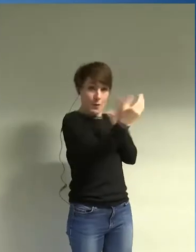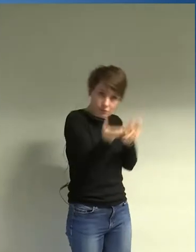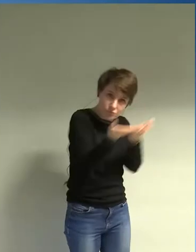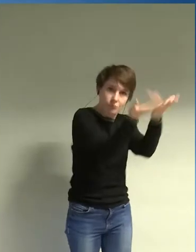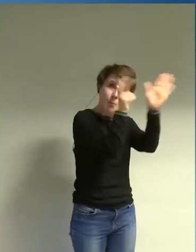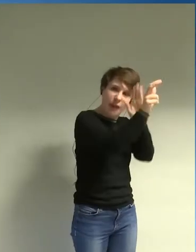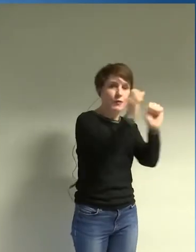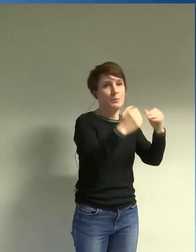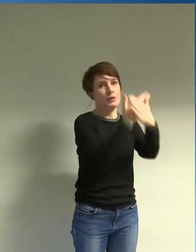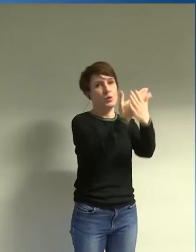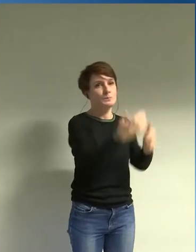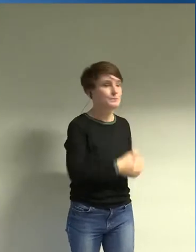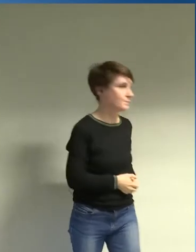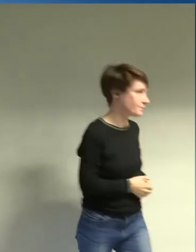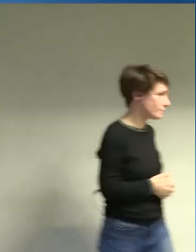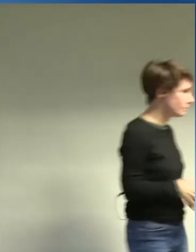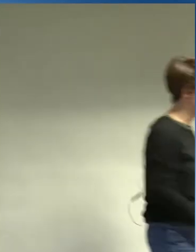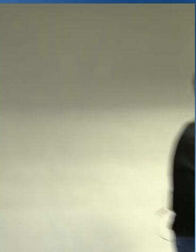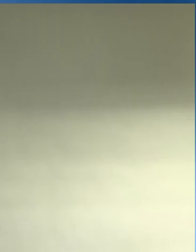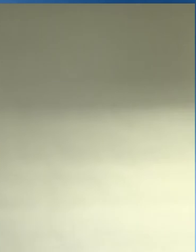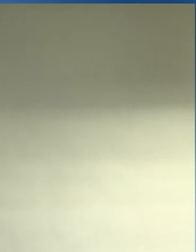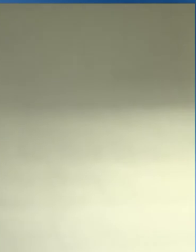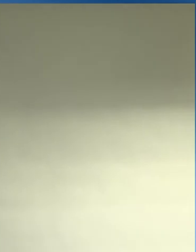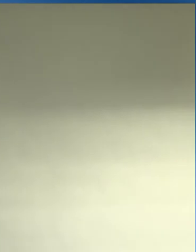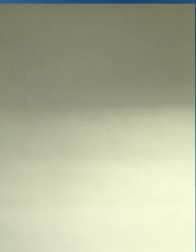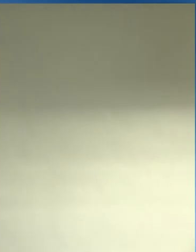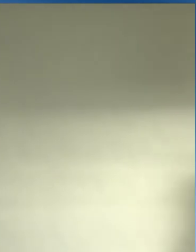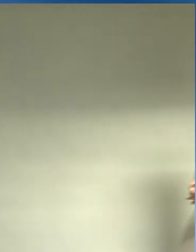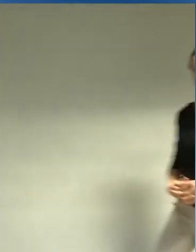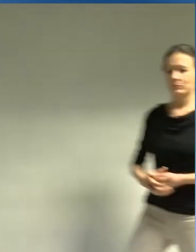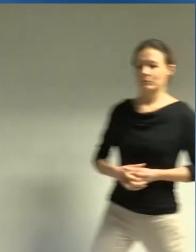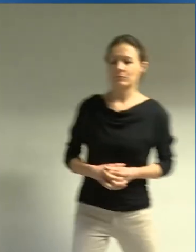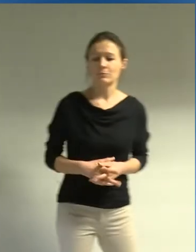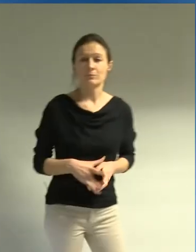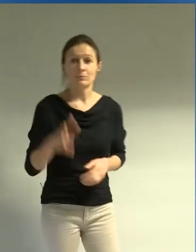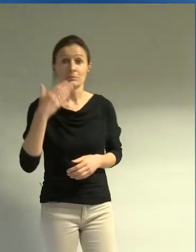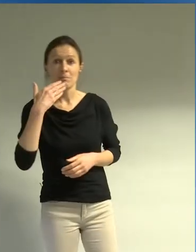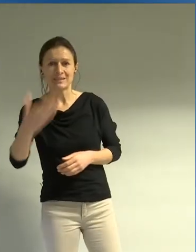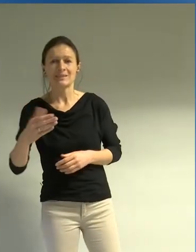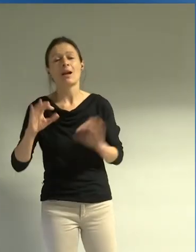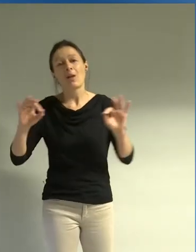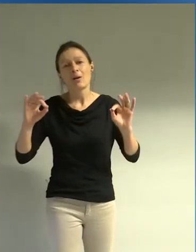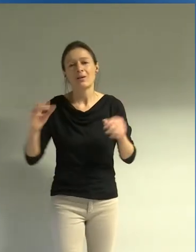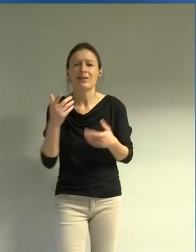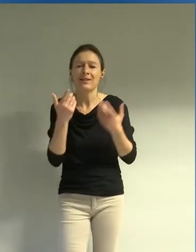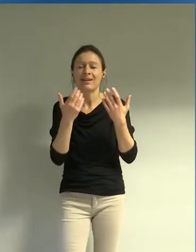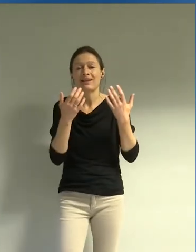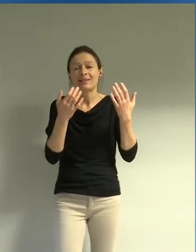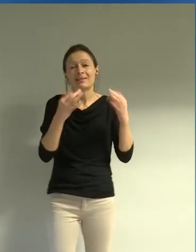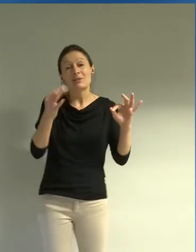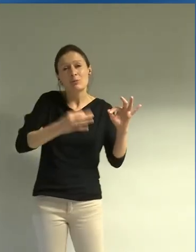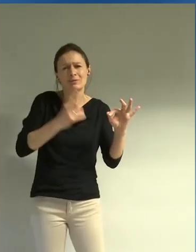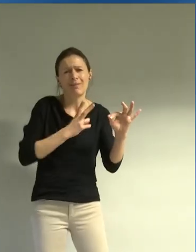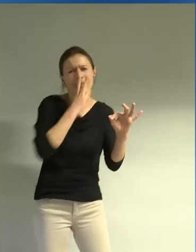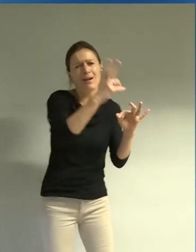merci pour rendre à césar ce qui est à césar 10 % talent 90% de transpiration c'est federer il faut